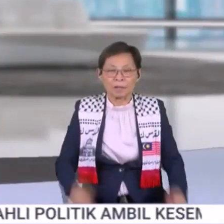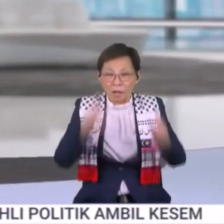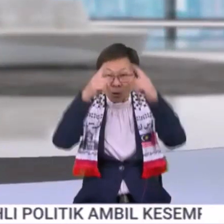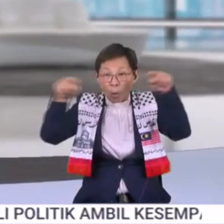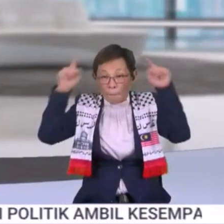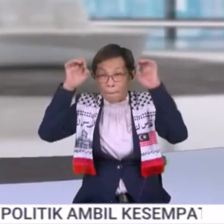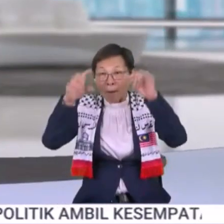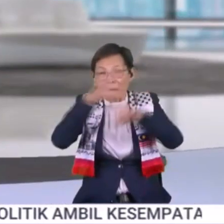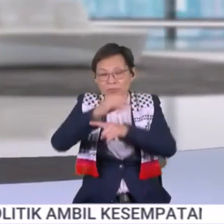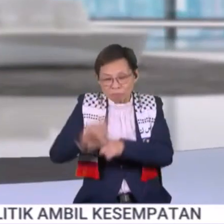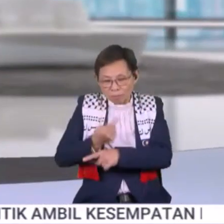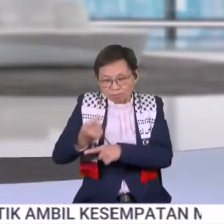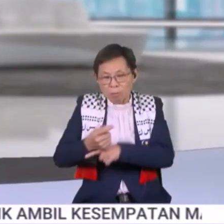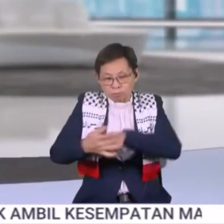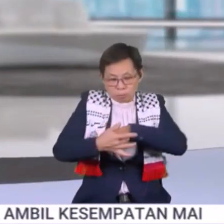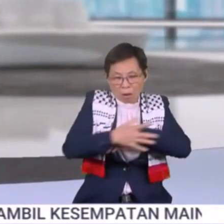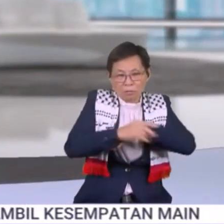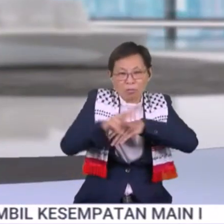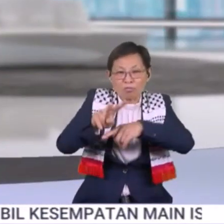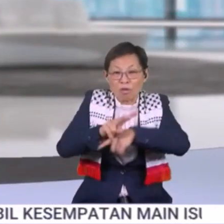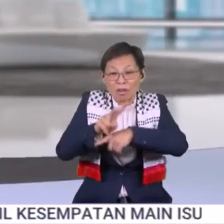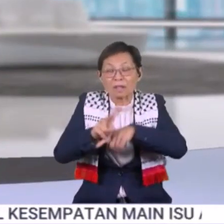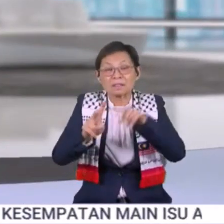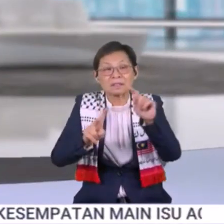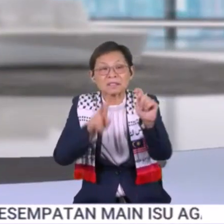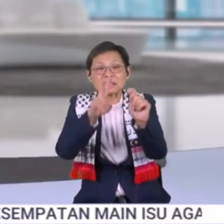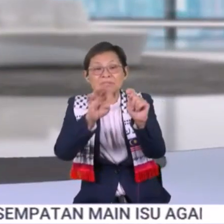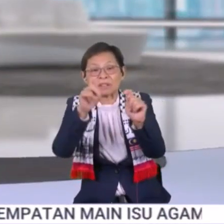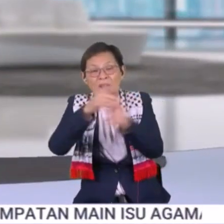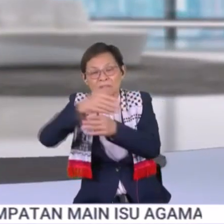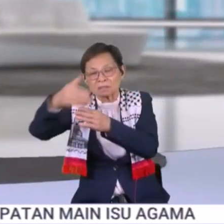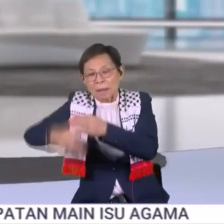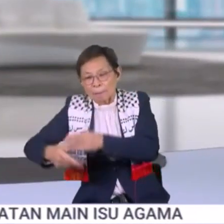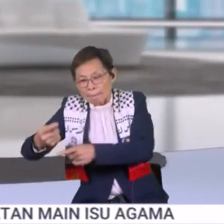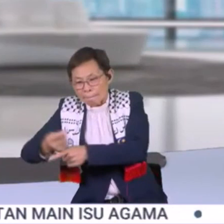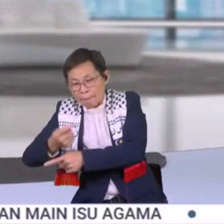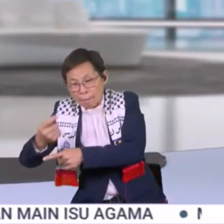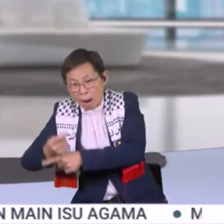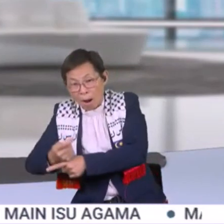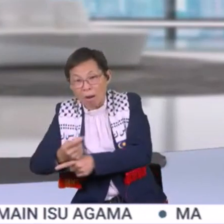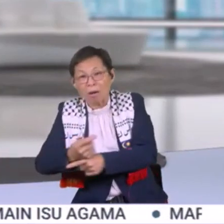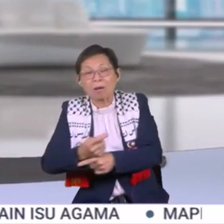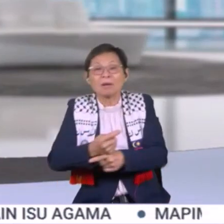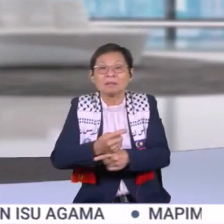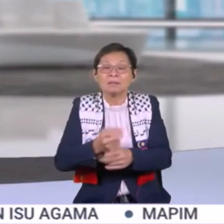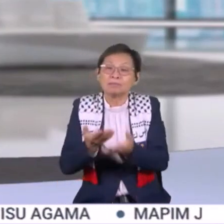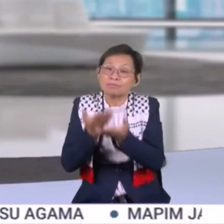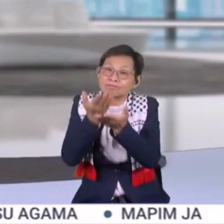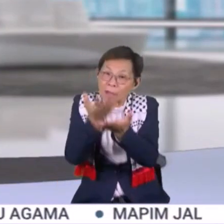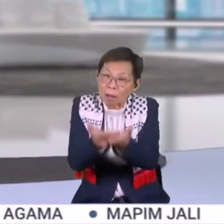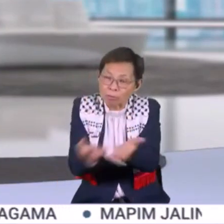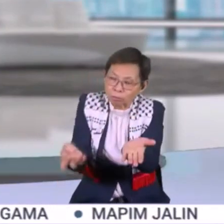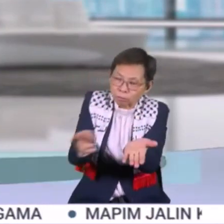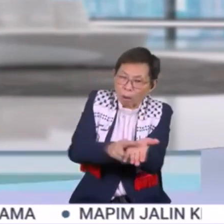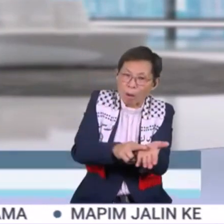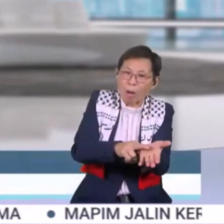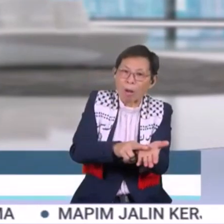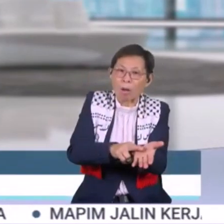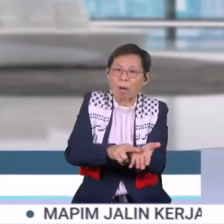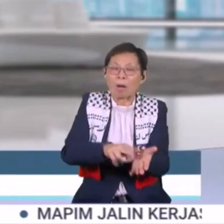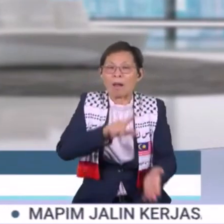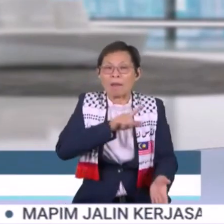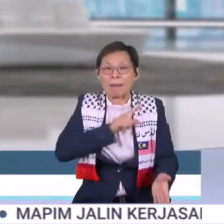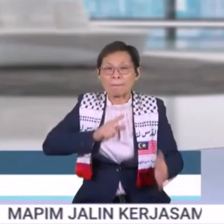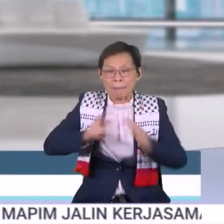graduan pendidikan dan latihan teknikal dan vokasional negara tvet yang telah menamatkan latihan di mana-mana institusi diaran berdaftar dengan lembaga